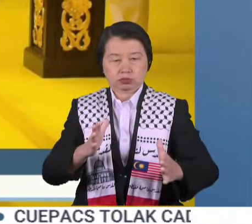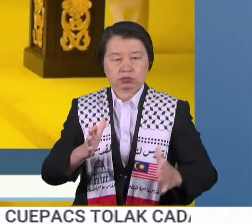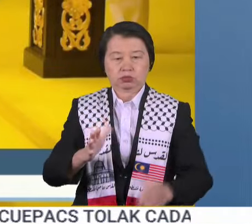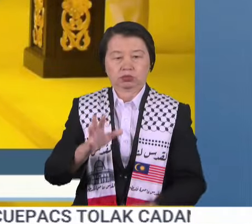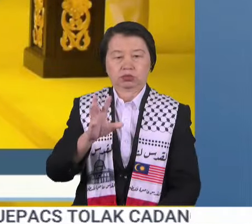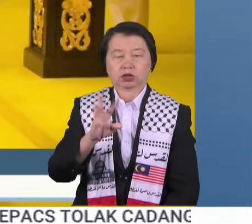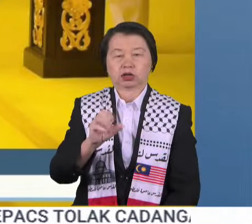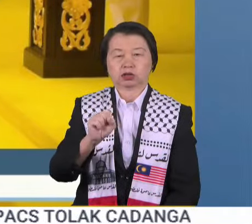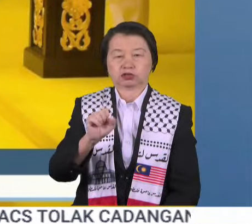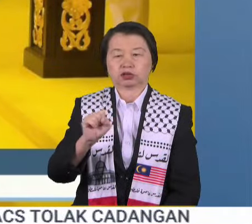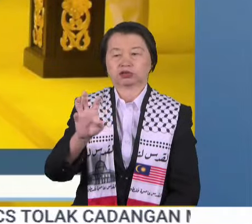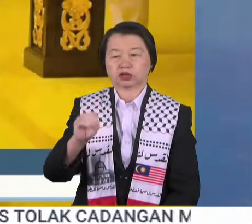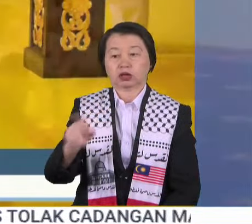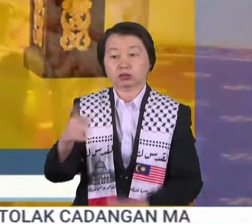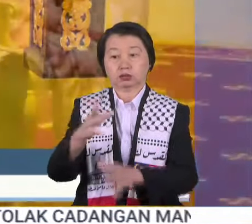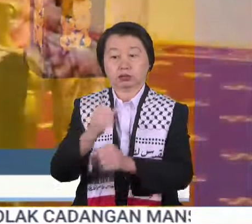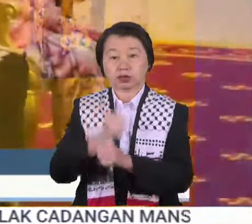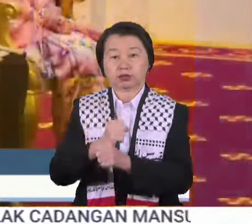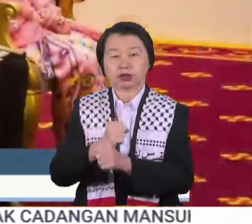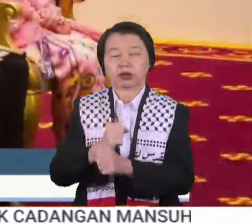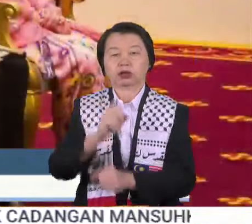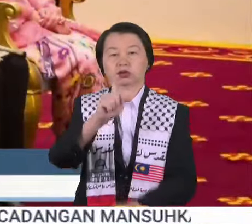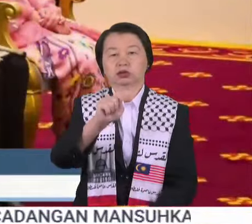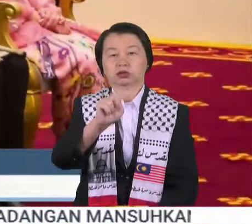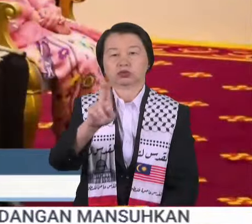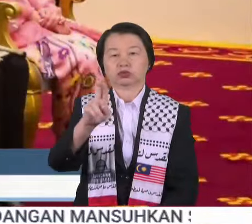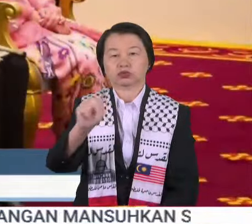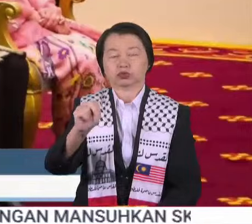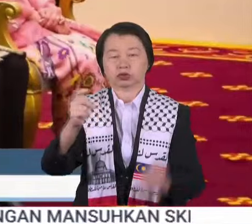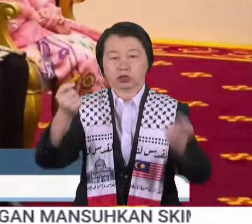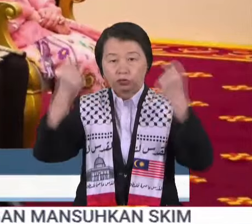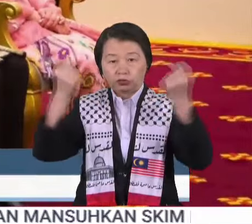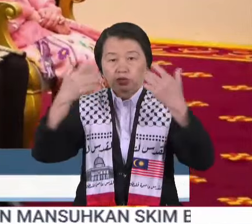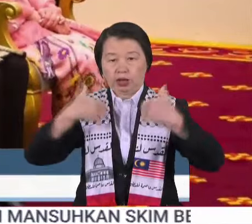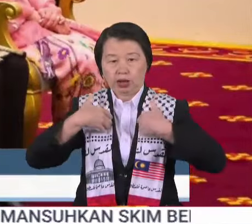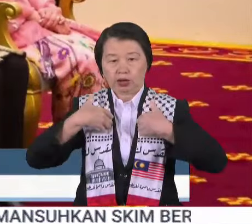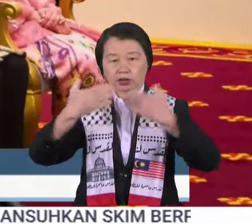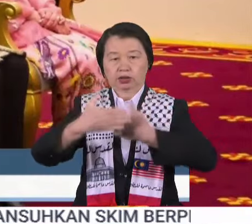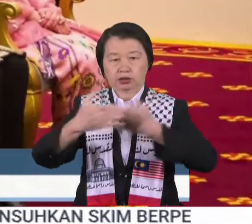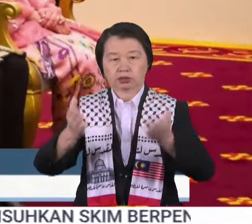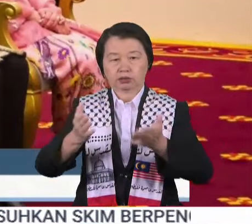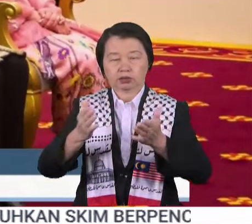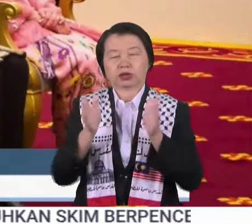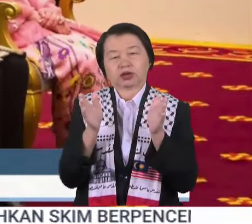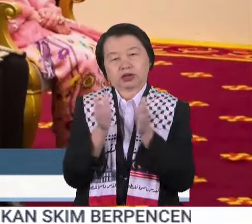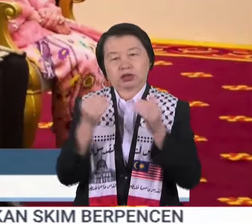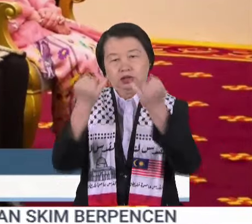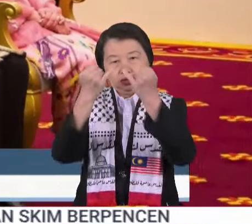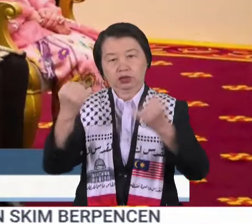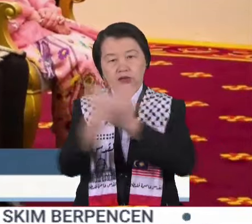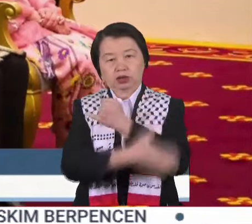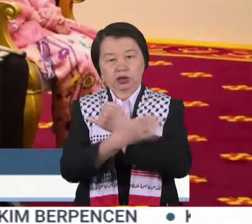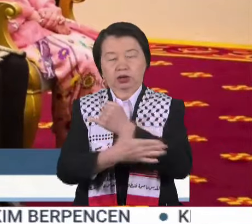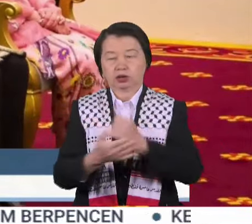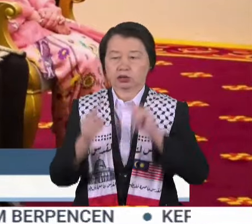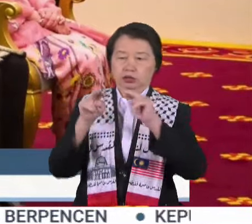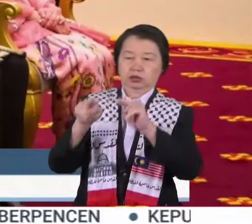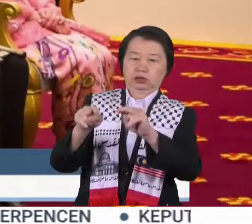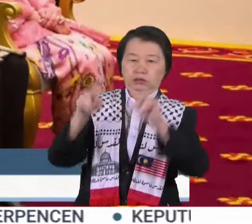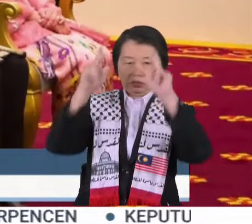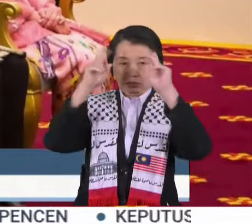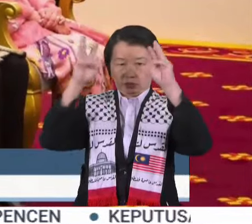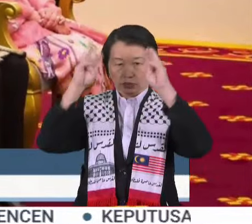negara SSM yang membawa gelaran Tun istiadat itu yang berlangsung di bilik Singgasana kecil istana negara disaksikan Perdana